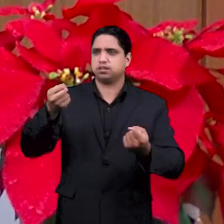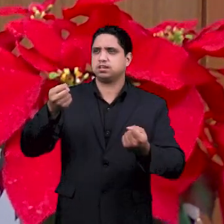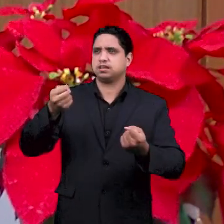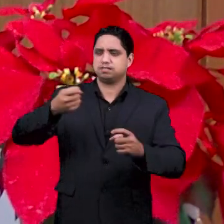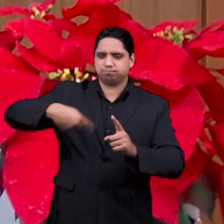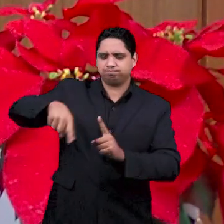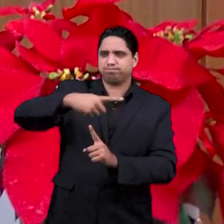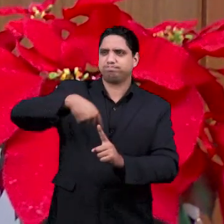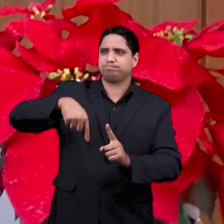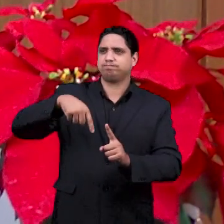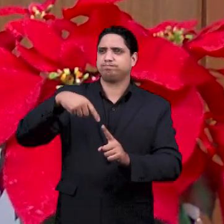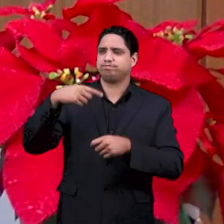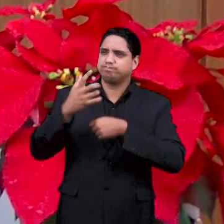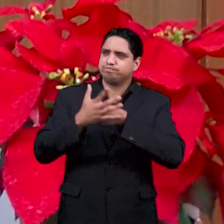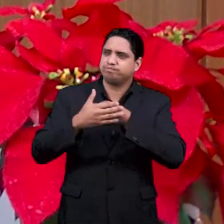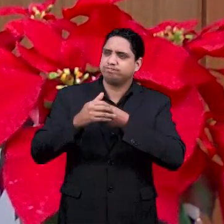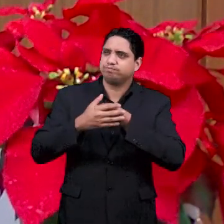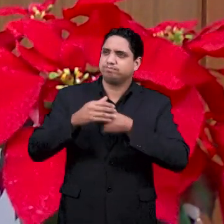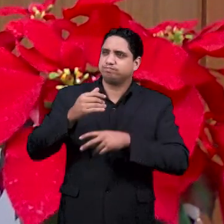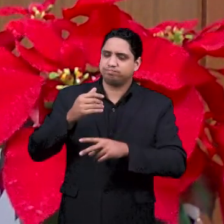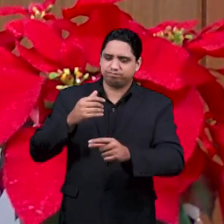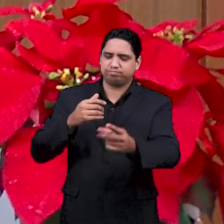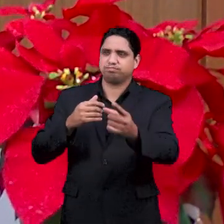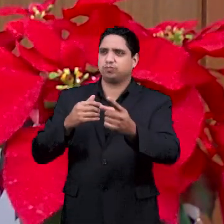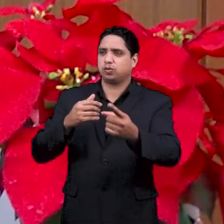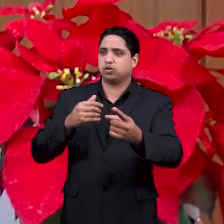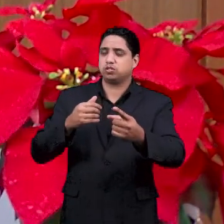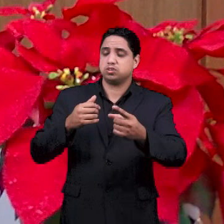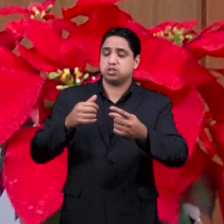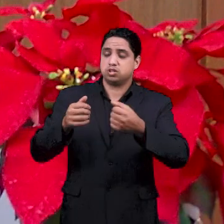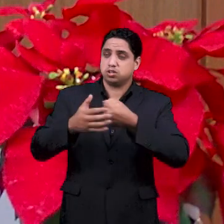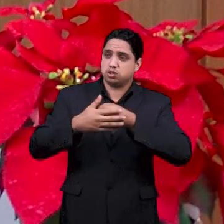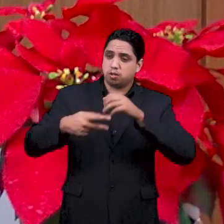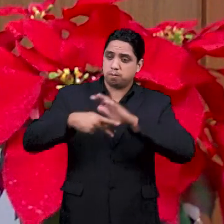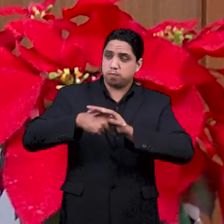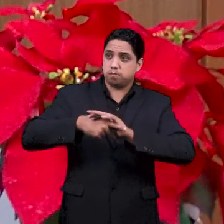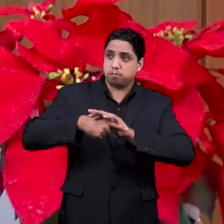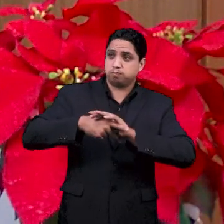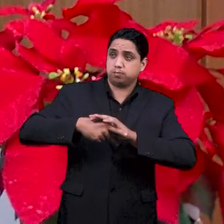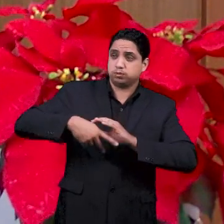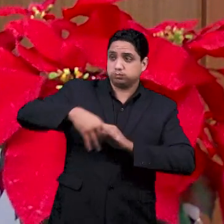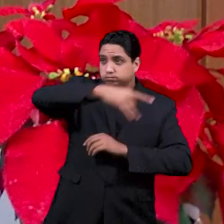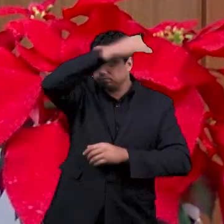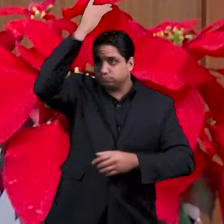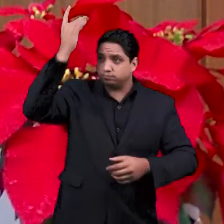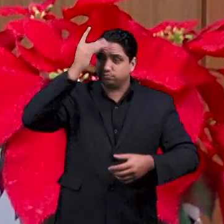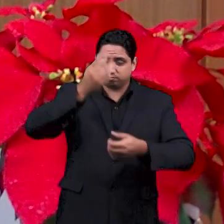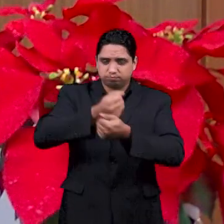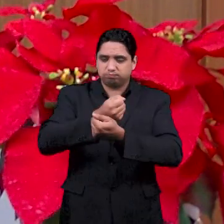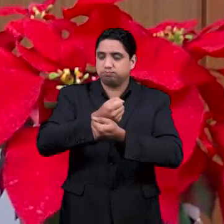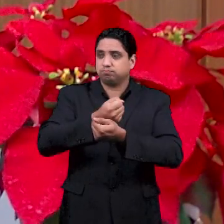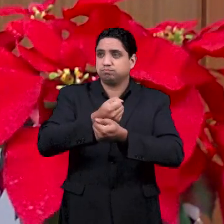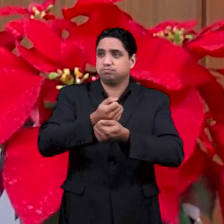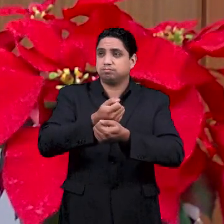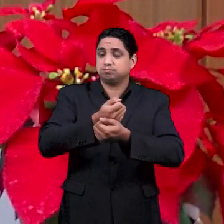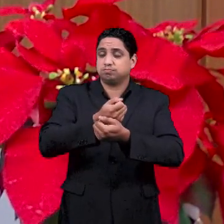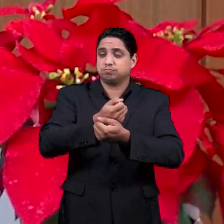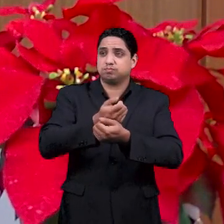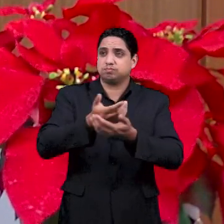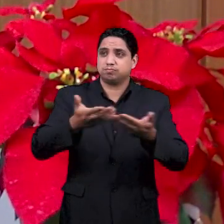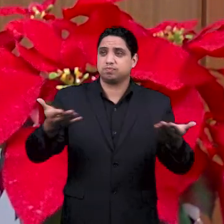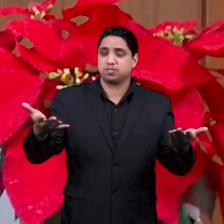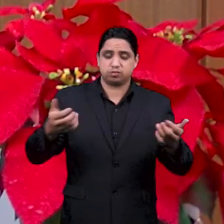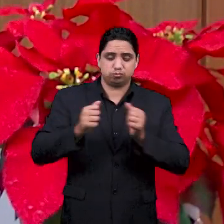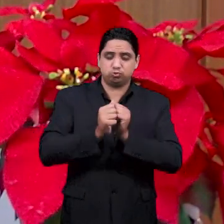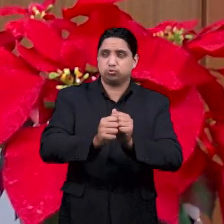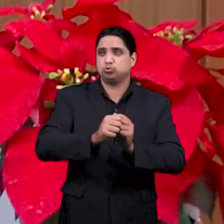сила, святые, сладкие, вечные утешения Святого, славного